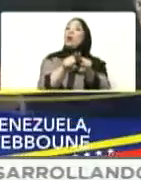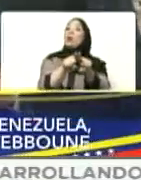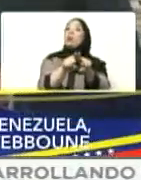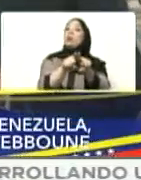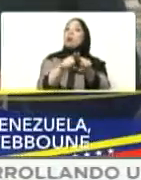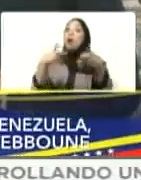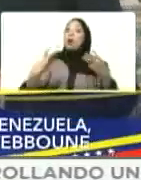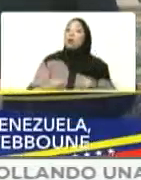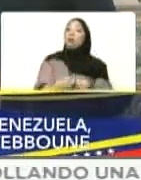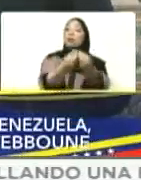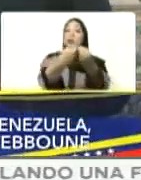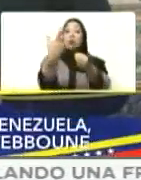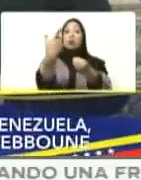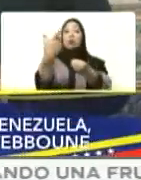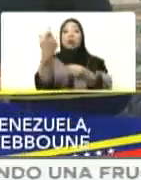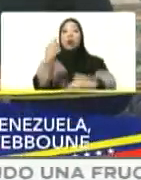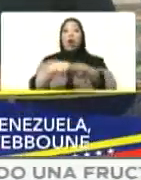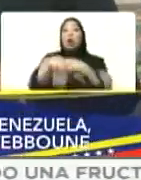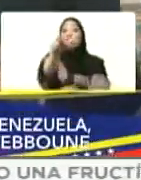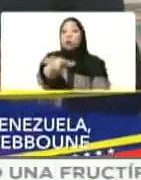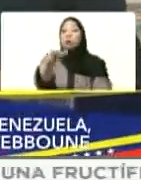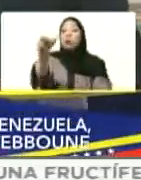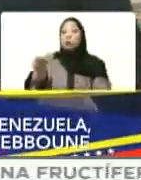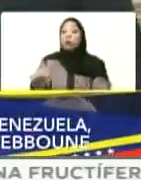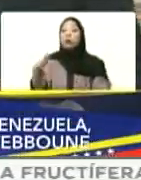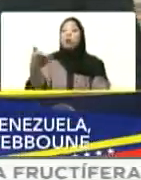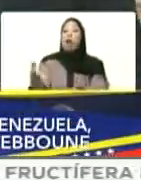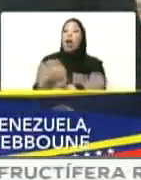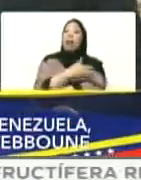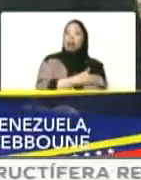سماح للشعب الليبي الشقيق أن